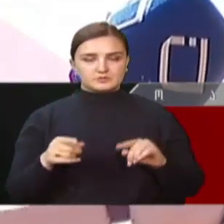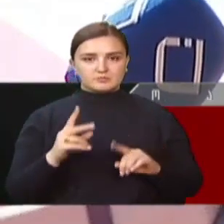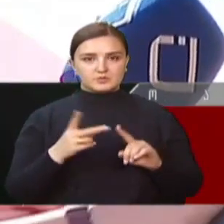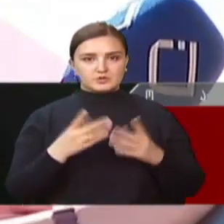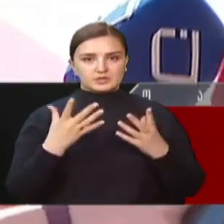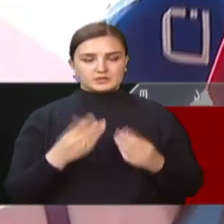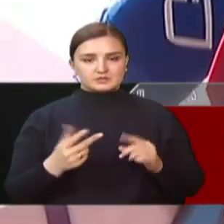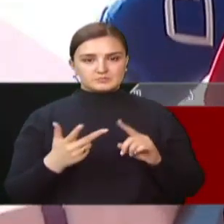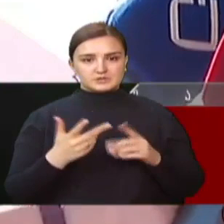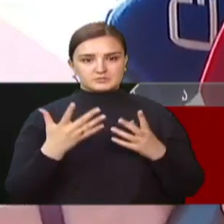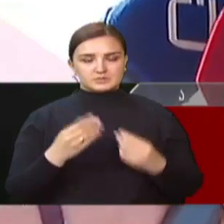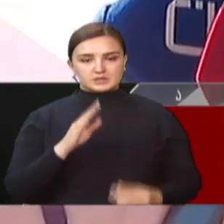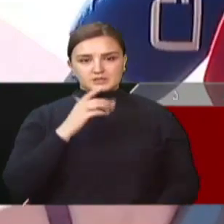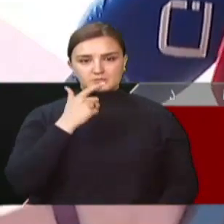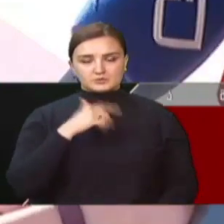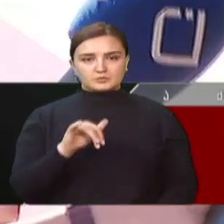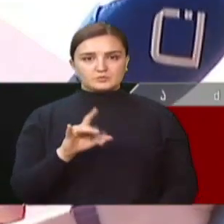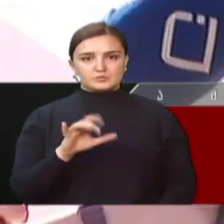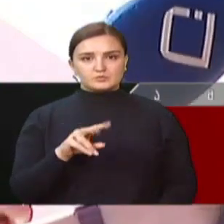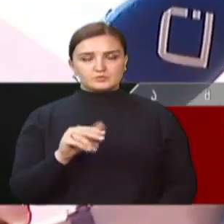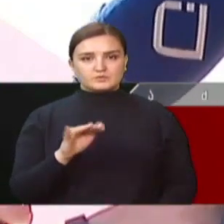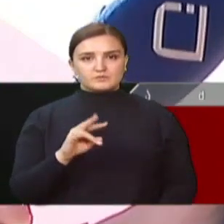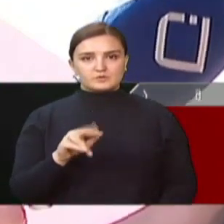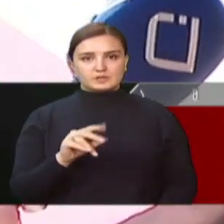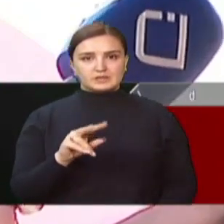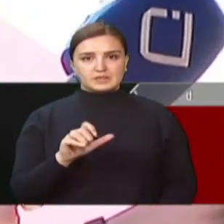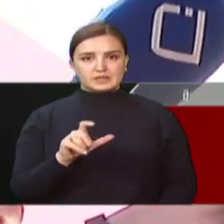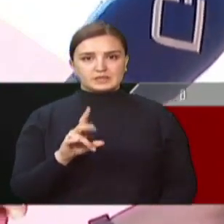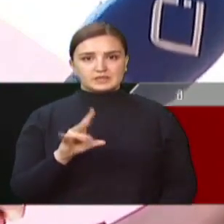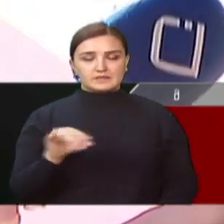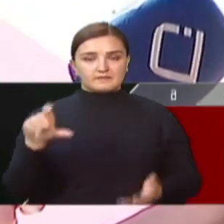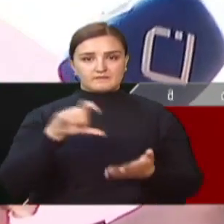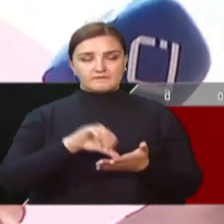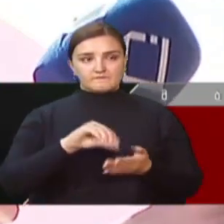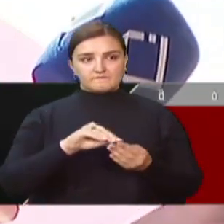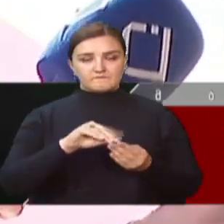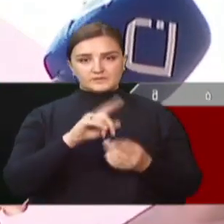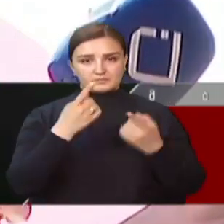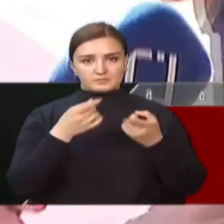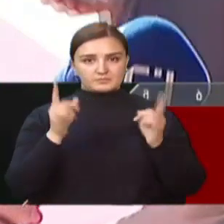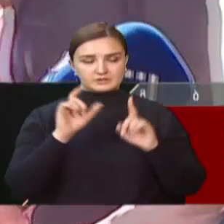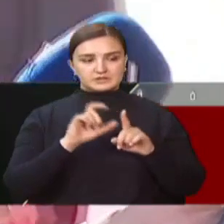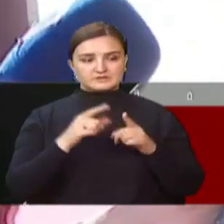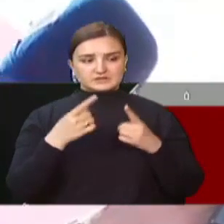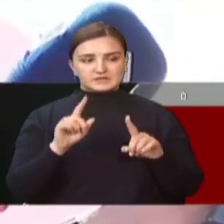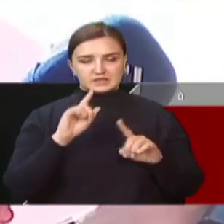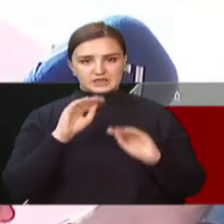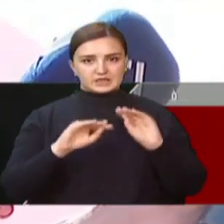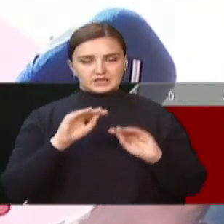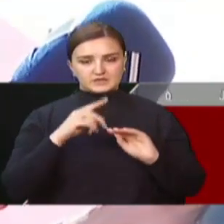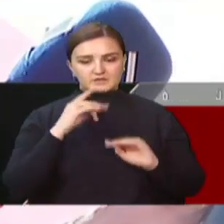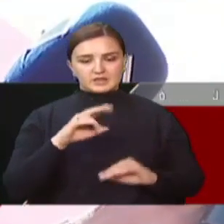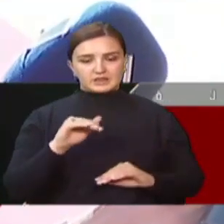dres, Kabotoni Ursula von der Leyen-i gamovida. Igive darbash torstebi Bratislavashi, manat sva formulirebit upravo sitqva